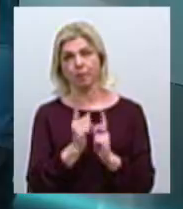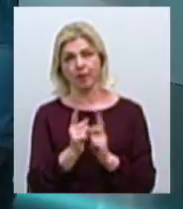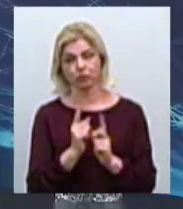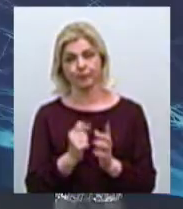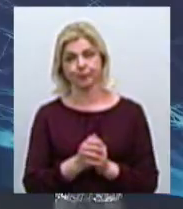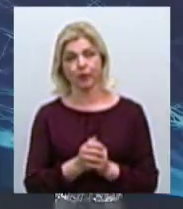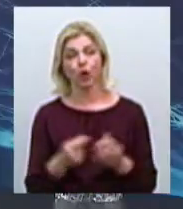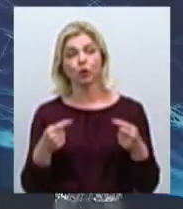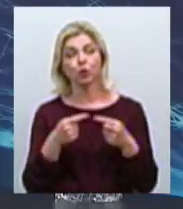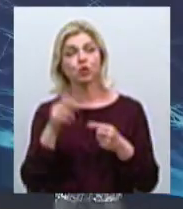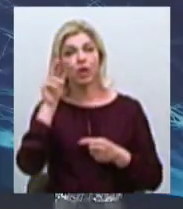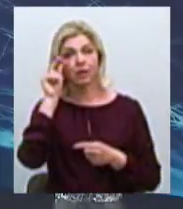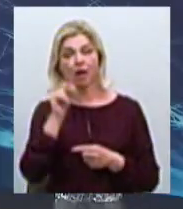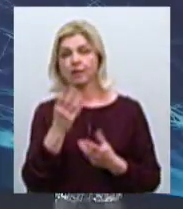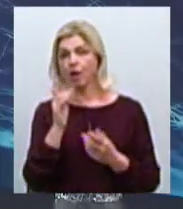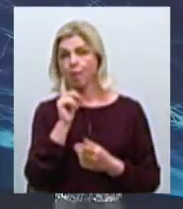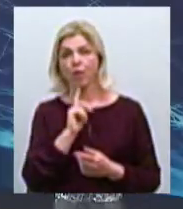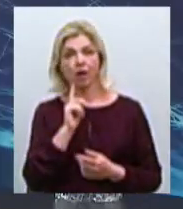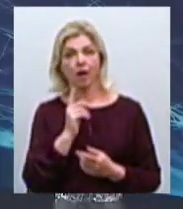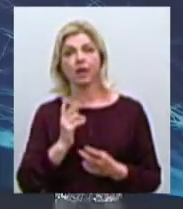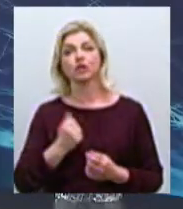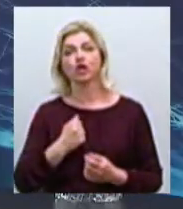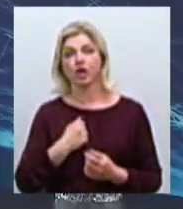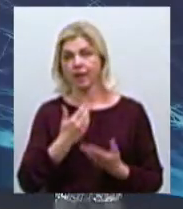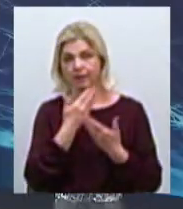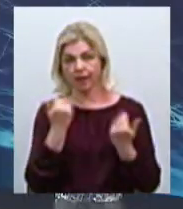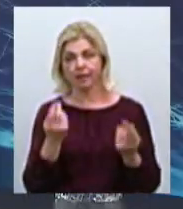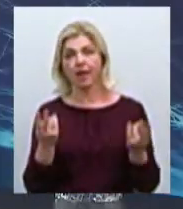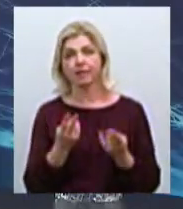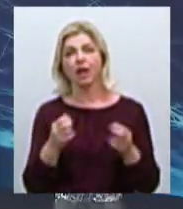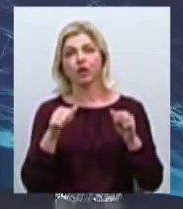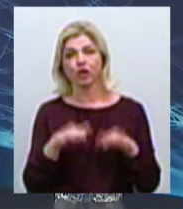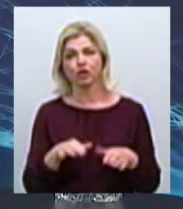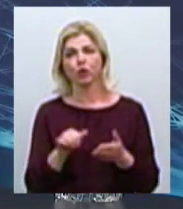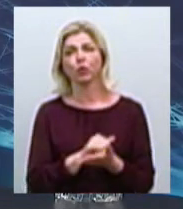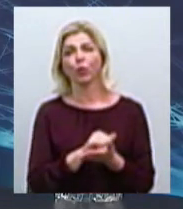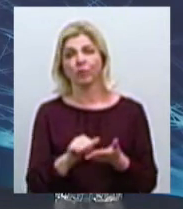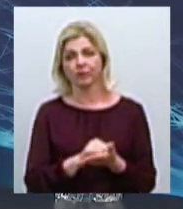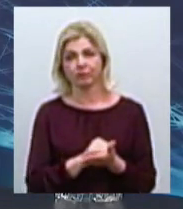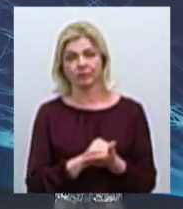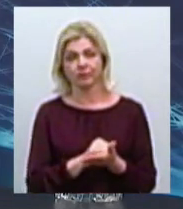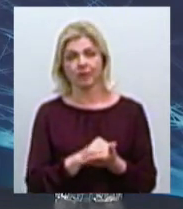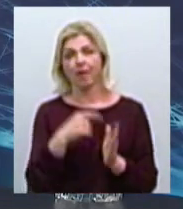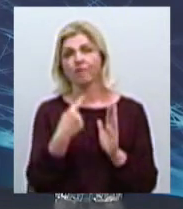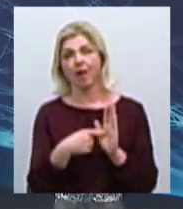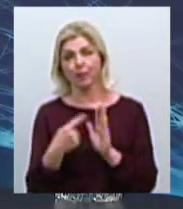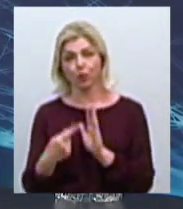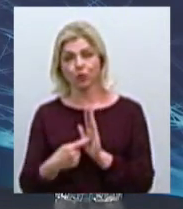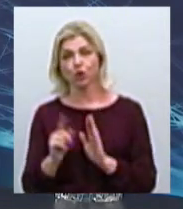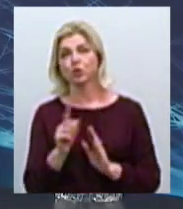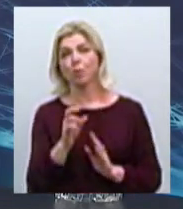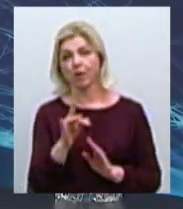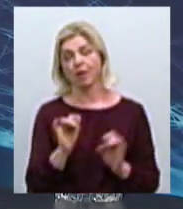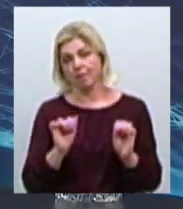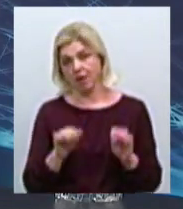нет, к сожалению, потому что нам надо еще решить кое-какие бумажные и вопросы для того, чтобы мы